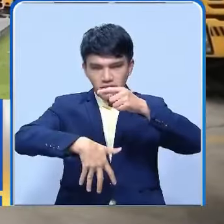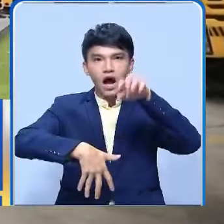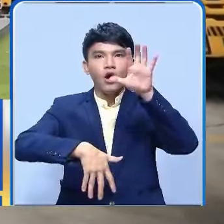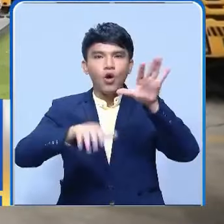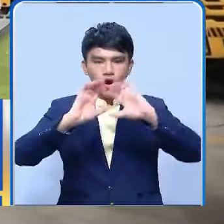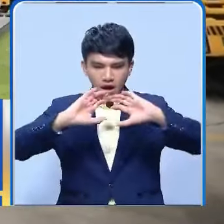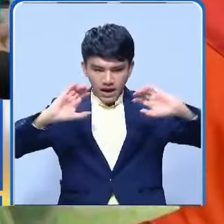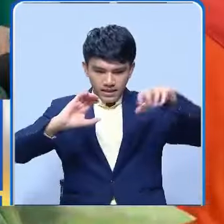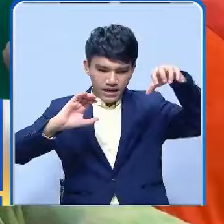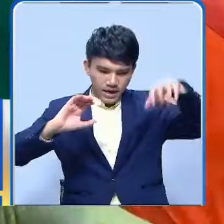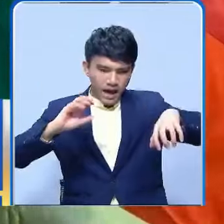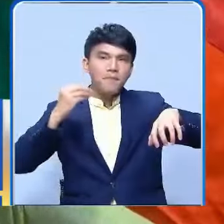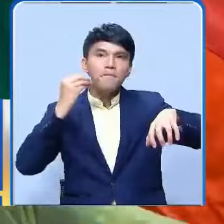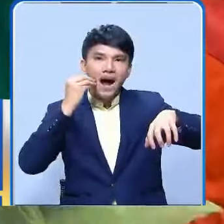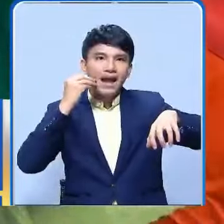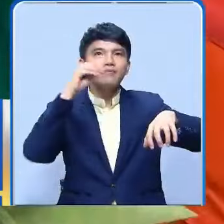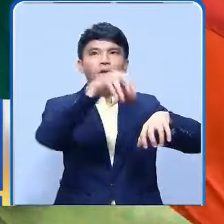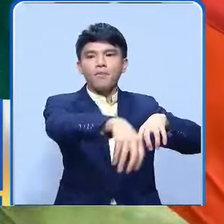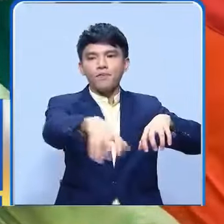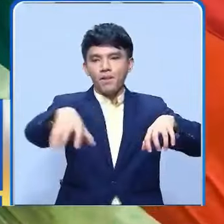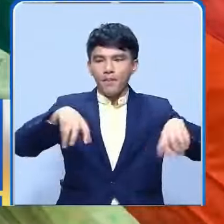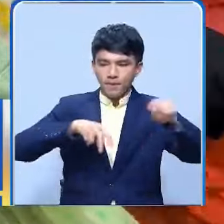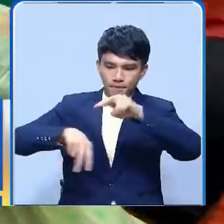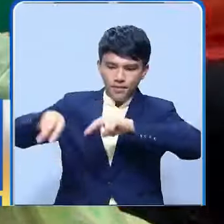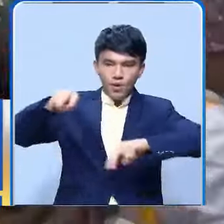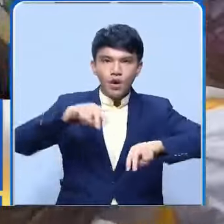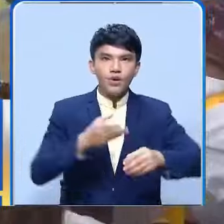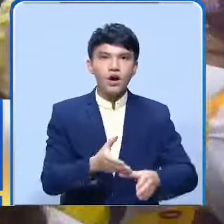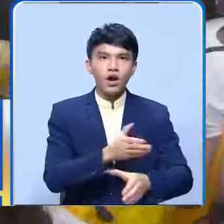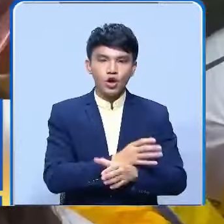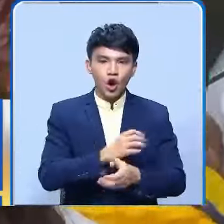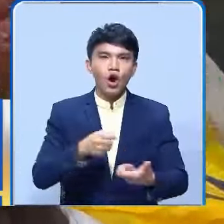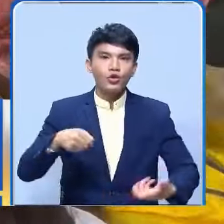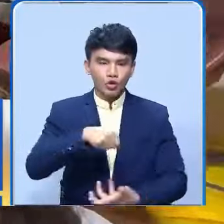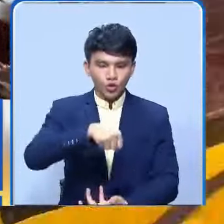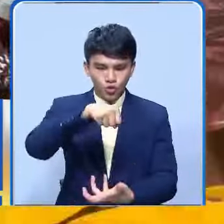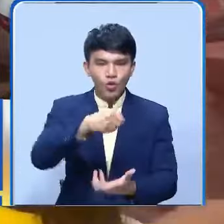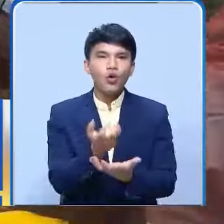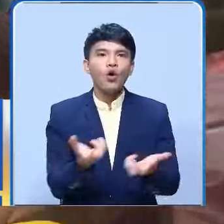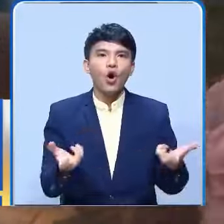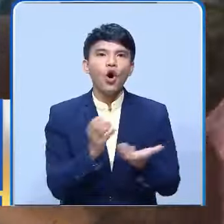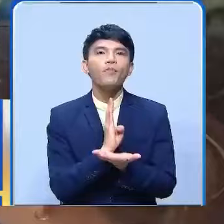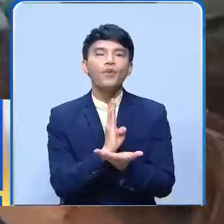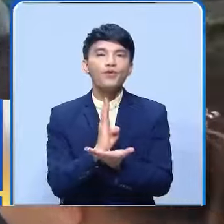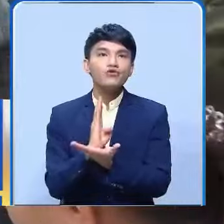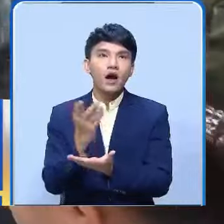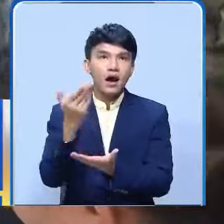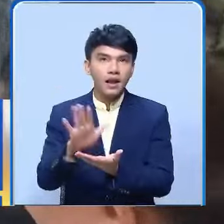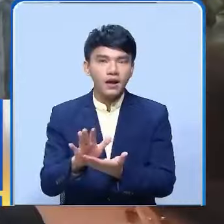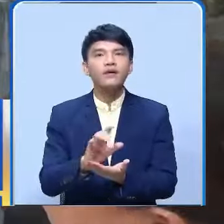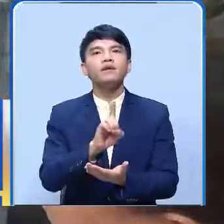านเรือนประชาชนต่อไปที่ผ่านมากฟผ.ได้บรรจุถุงยางชีพพร้อมลงพื้นที่ส่งมอบให้แก่ผู้ประสบอุทกภัยแล้วกว่